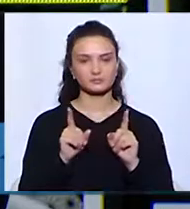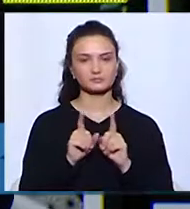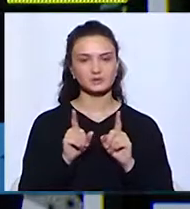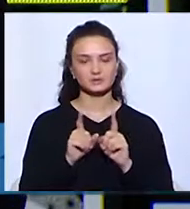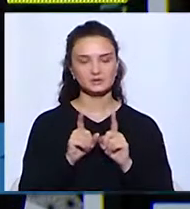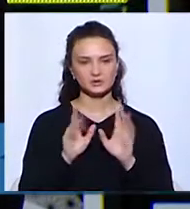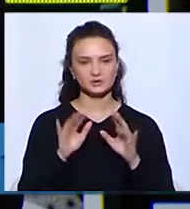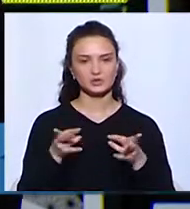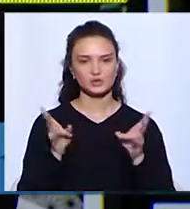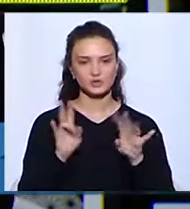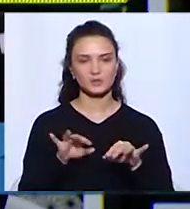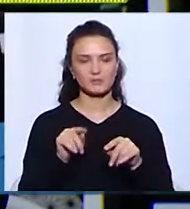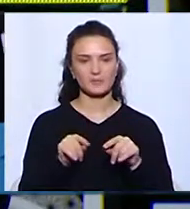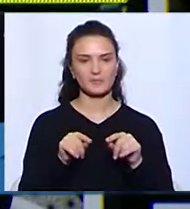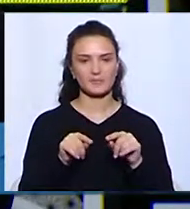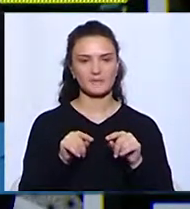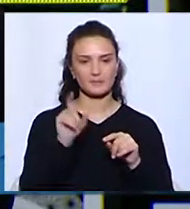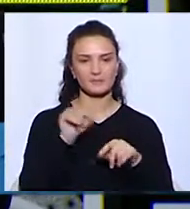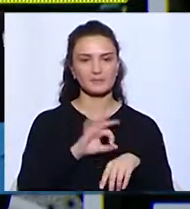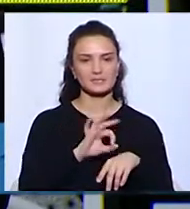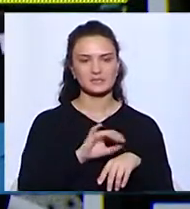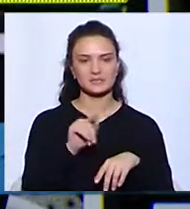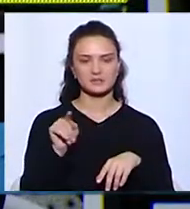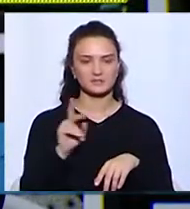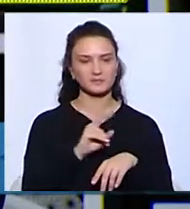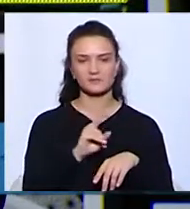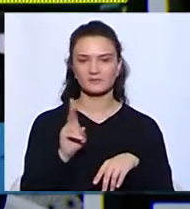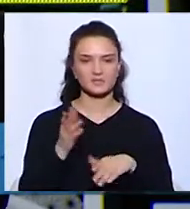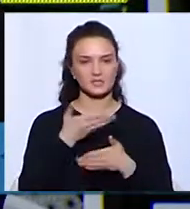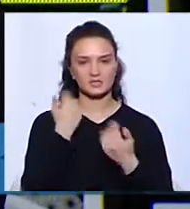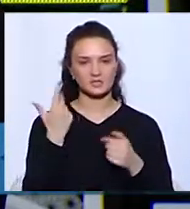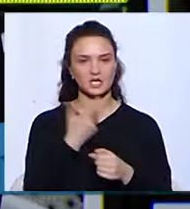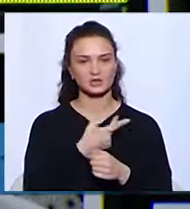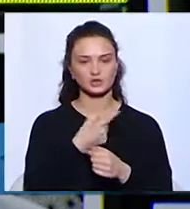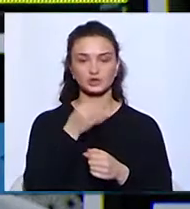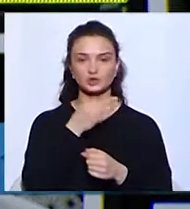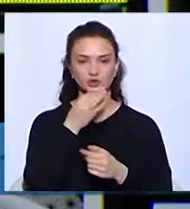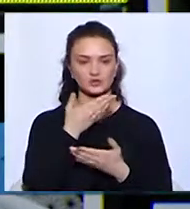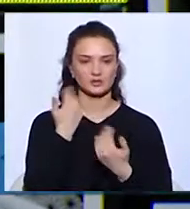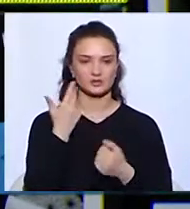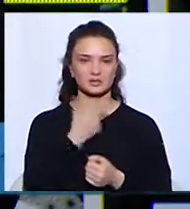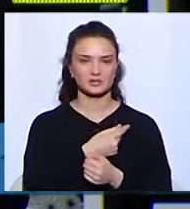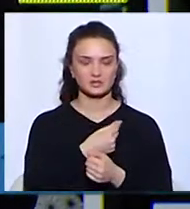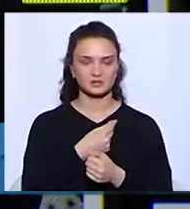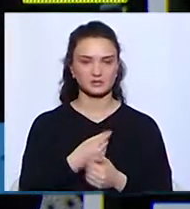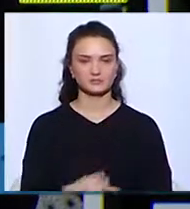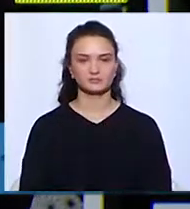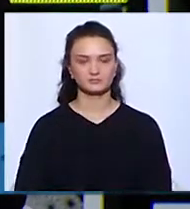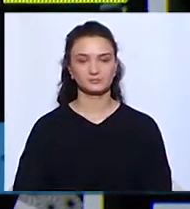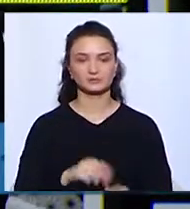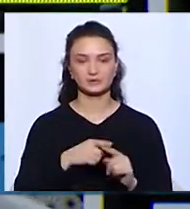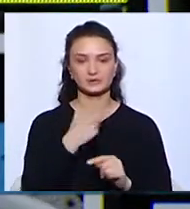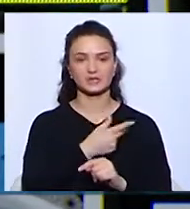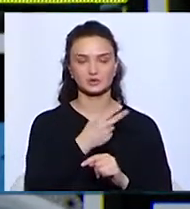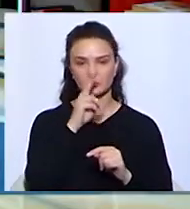მაინც რჩება კატეგორია პაციენტების, რომლებიც არ არის აცრილი ან ჯერ არ არის აცრილი. მოგეხსენებათ, ეს აცრა ორი